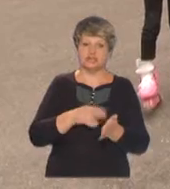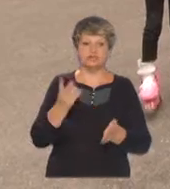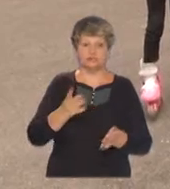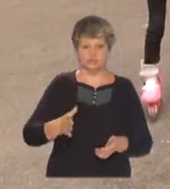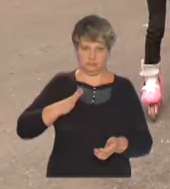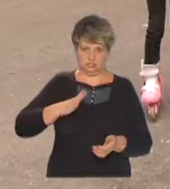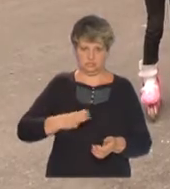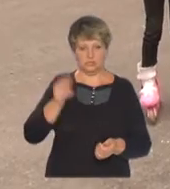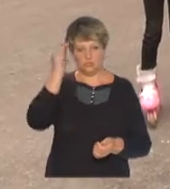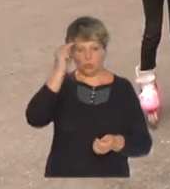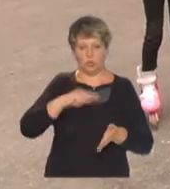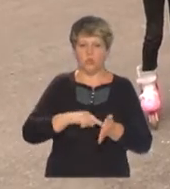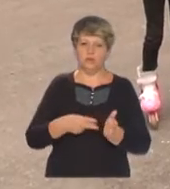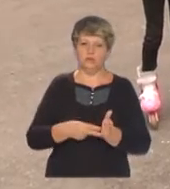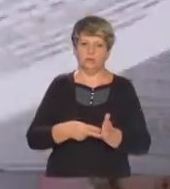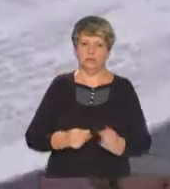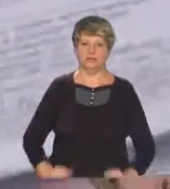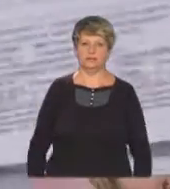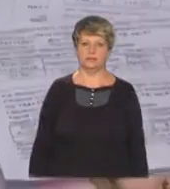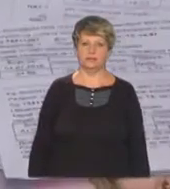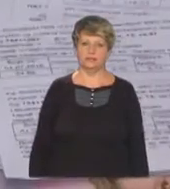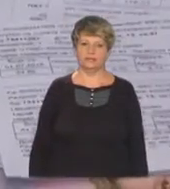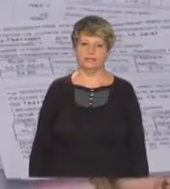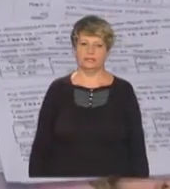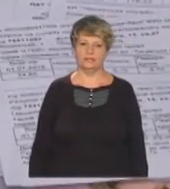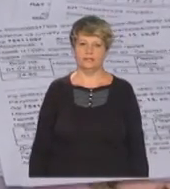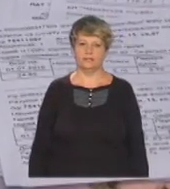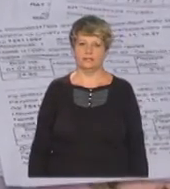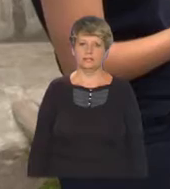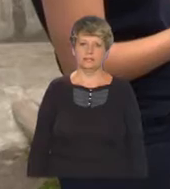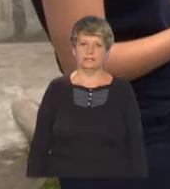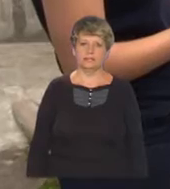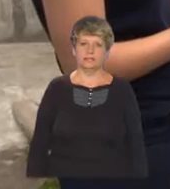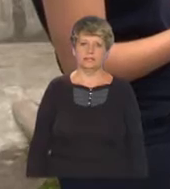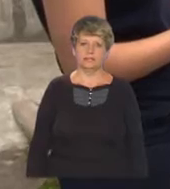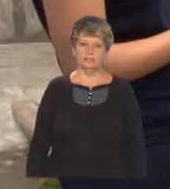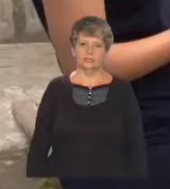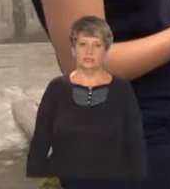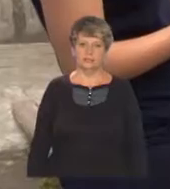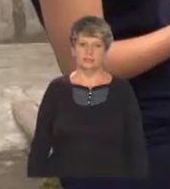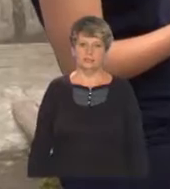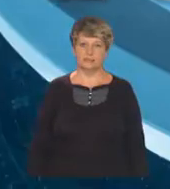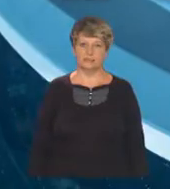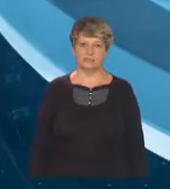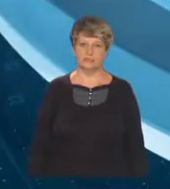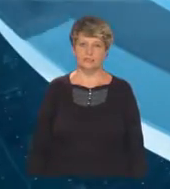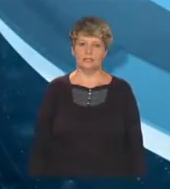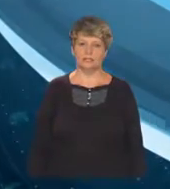черкащанам доведеться навчитися економити. Ніна Волощук, Олена Нечитайло, Олег Кураш, Черкаська служба новин.